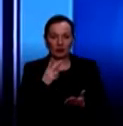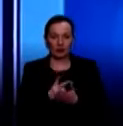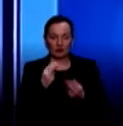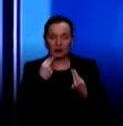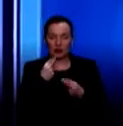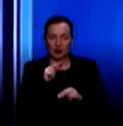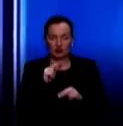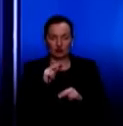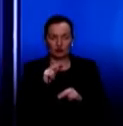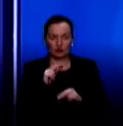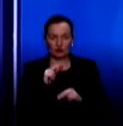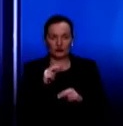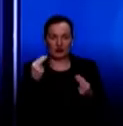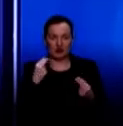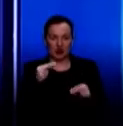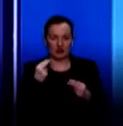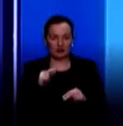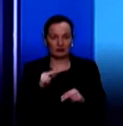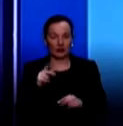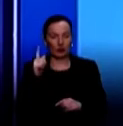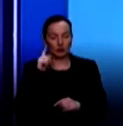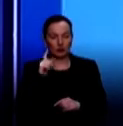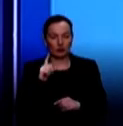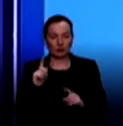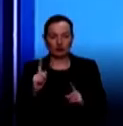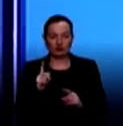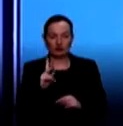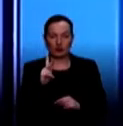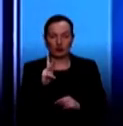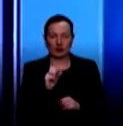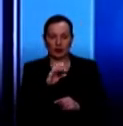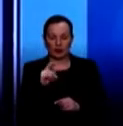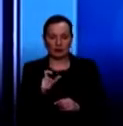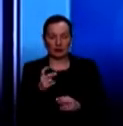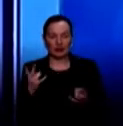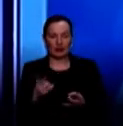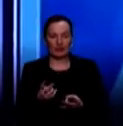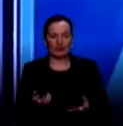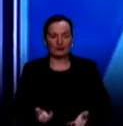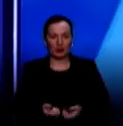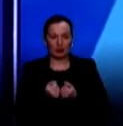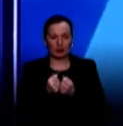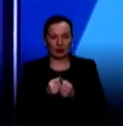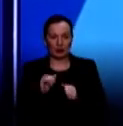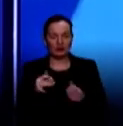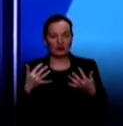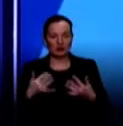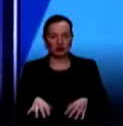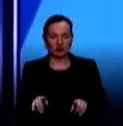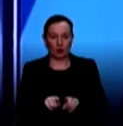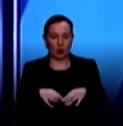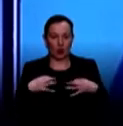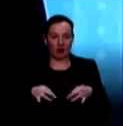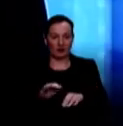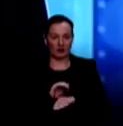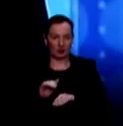От моя думка на сьогодення, що крас треба підтримувати, і втрачати такого автовиробника неможливо. На